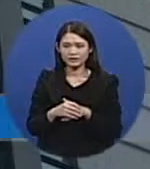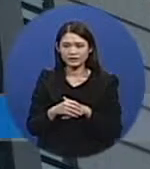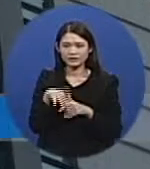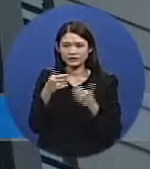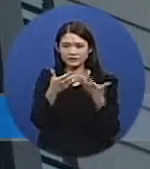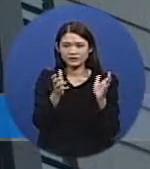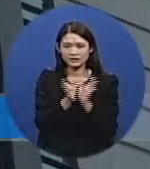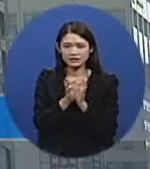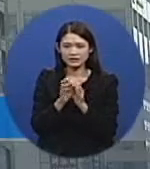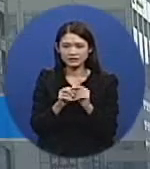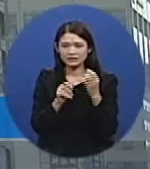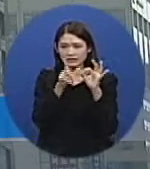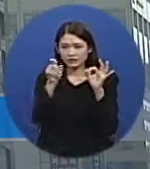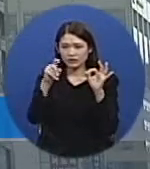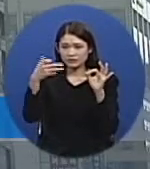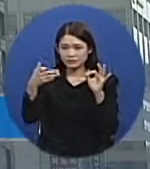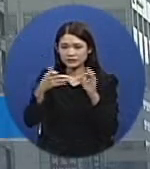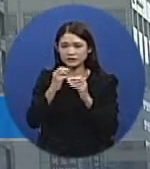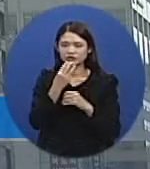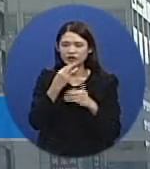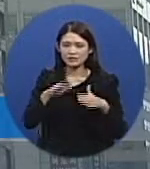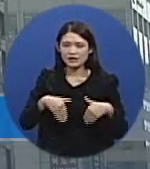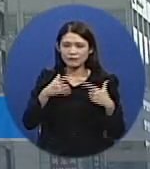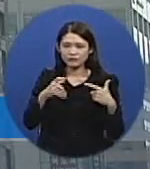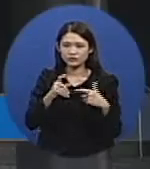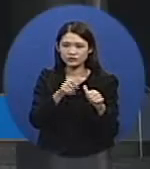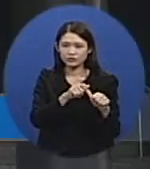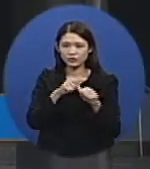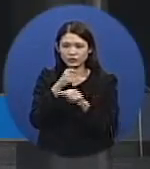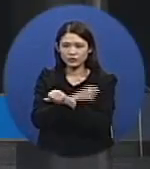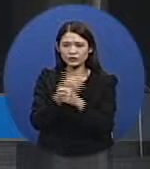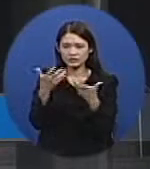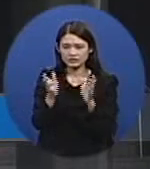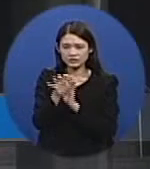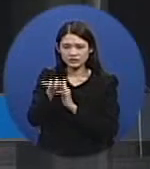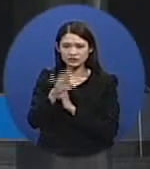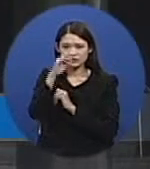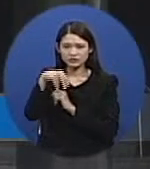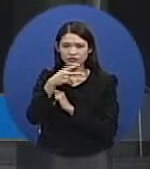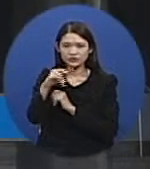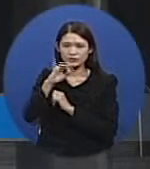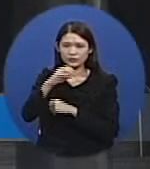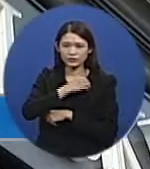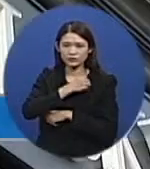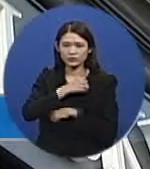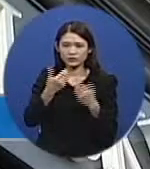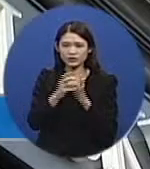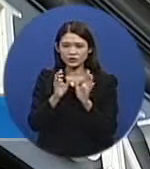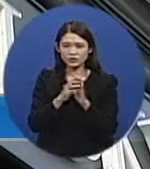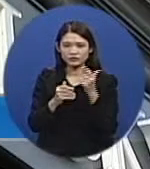이들 단체는 지난 13일 서울 남부고용노동지청 앞에서 청소년 유니온의 한 10대 조합원이